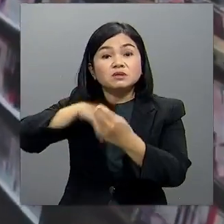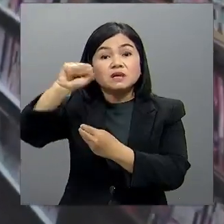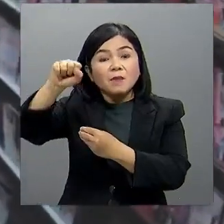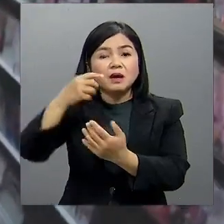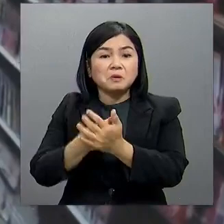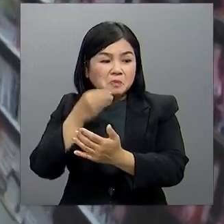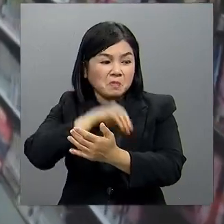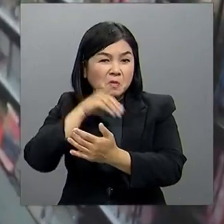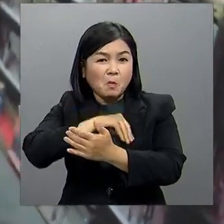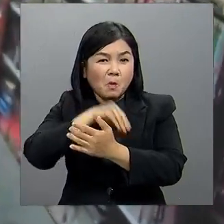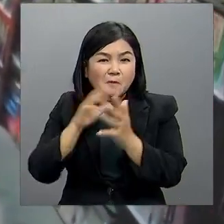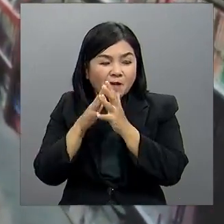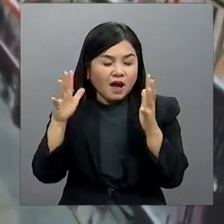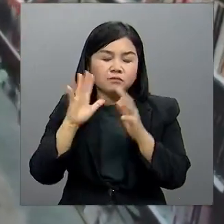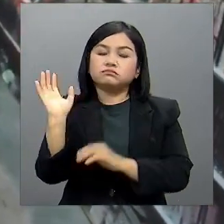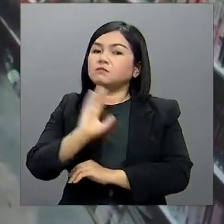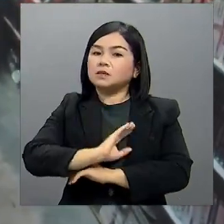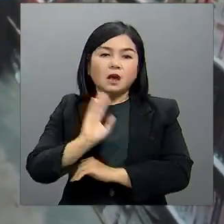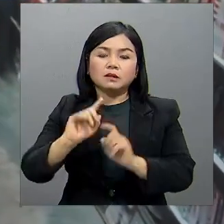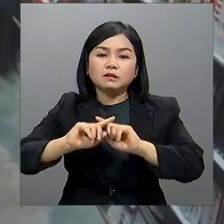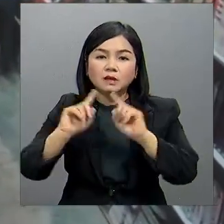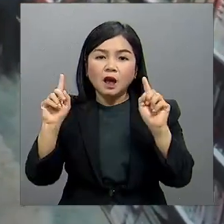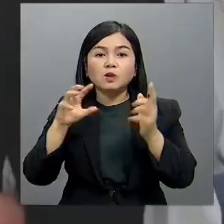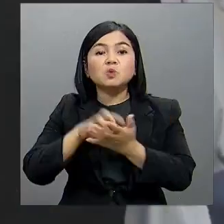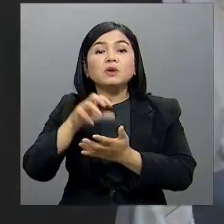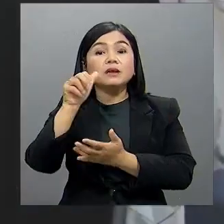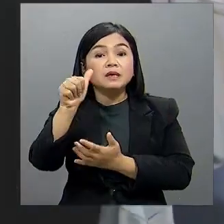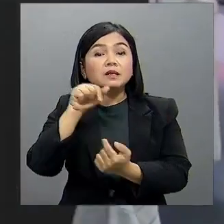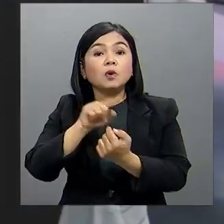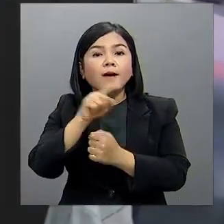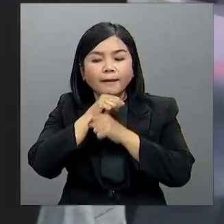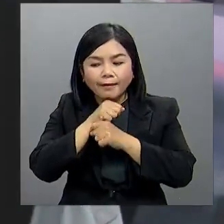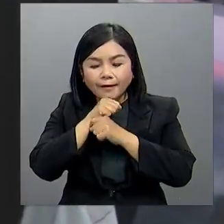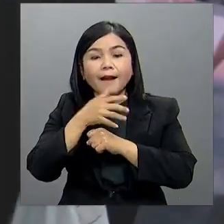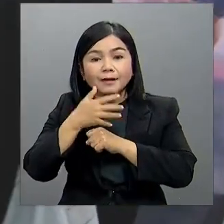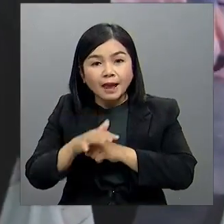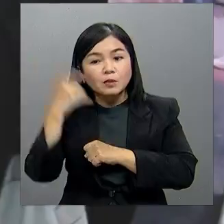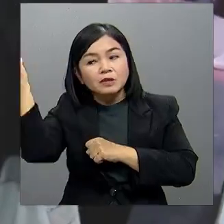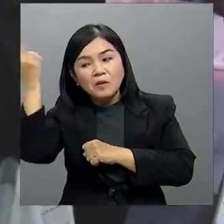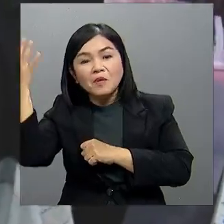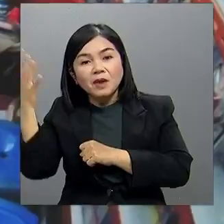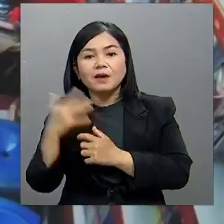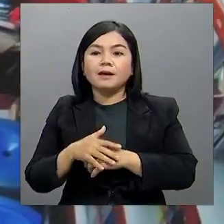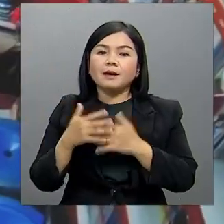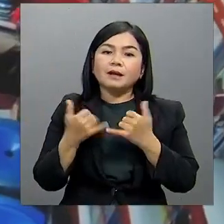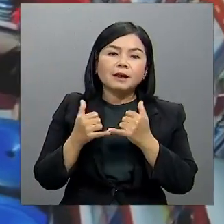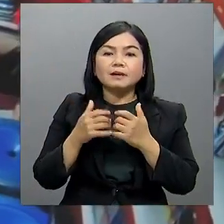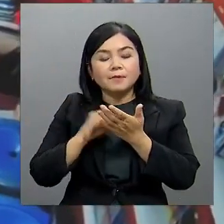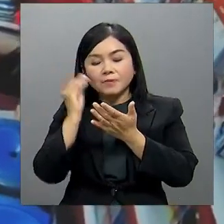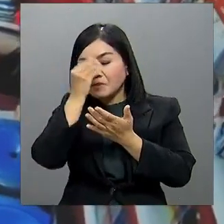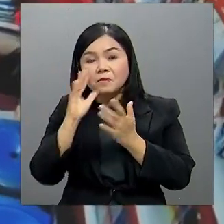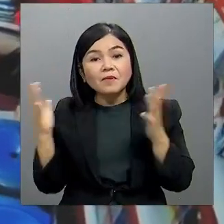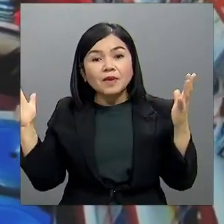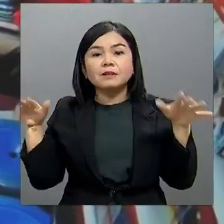มันก็คงเป็นไม่ใช่โชคดีอย่างที่เราแก่แล้วเราไม่เที่ยวเราไม่เล่นก็ไม่แต่งตัวเราไม่